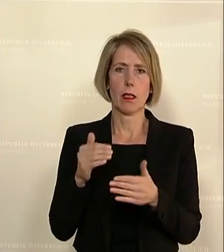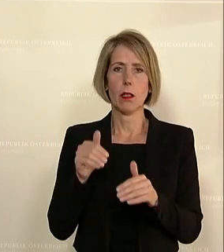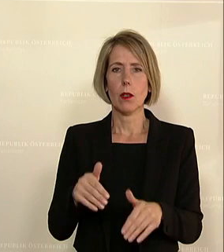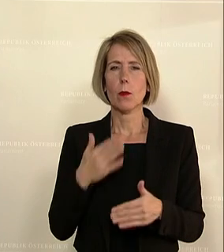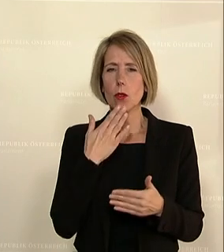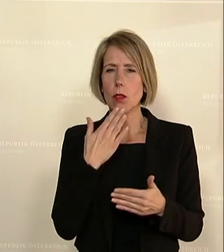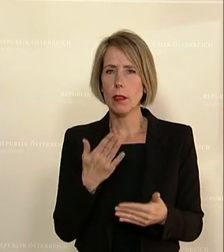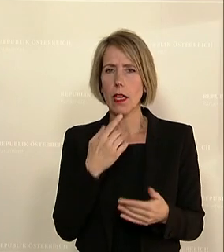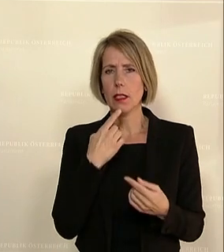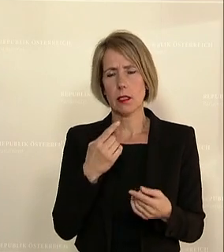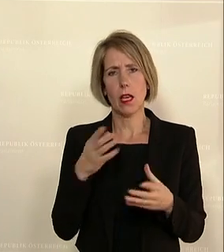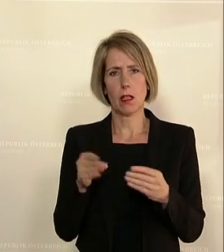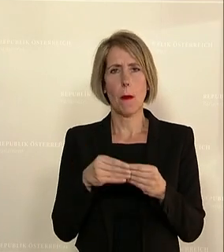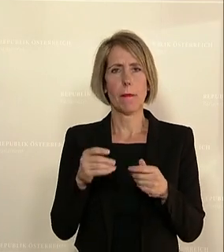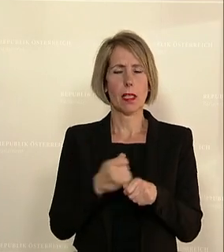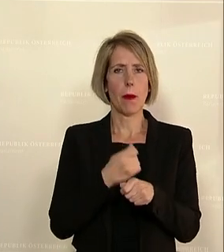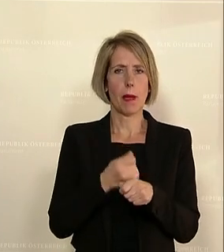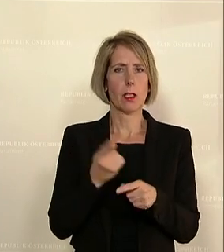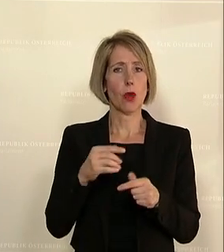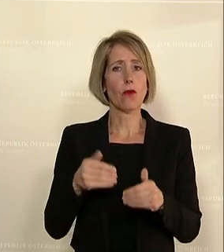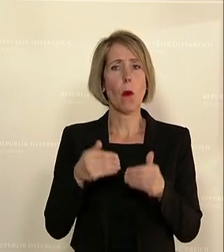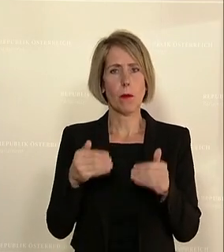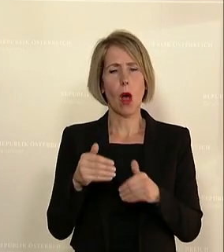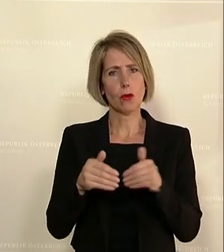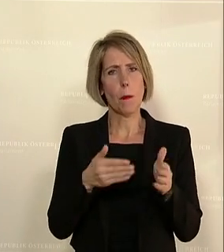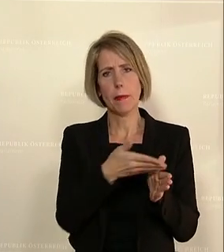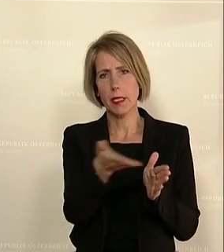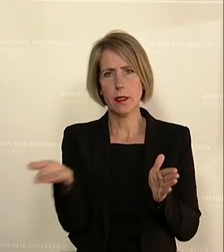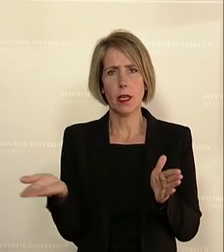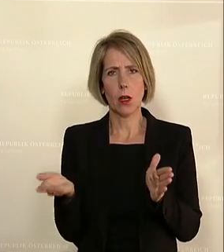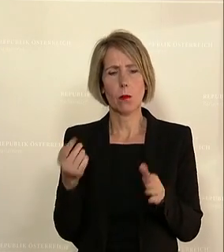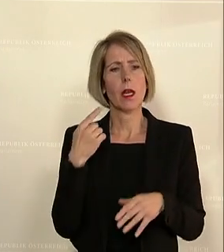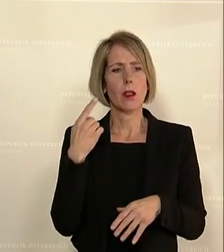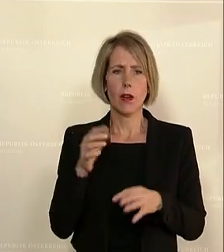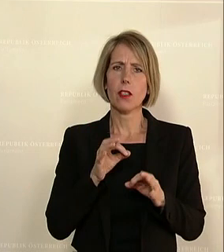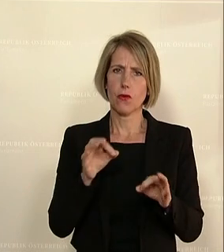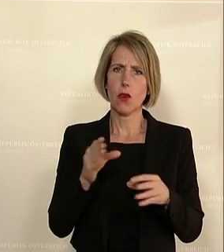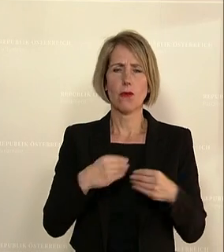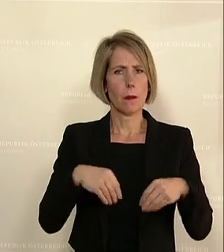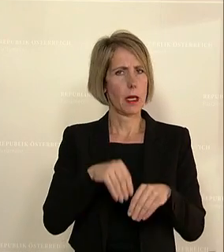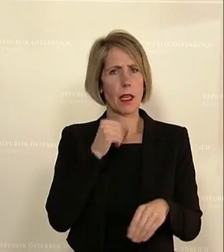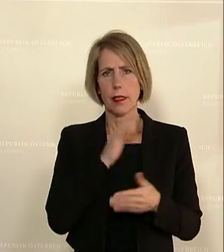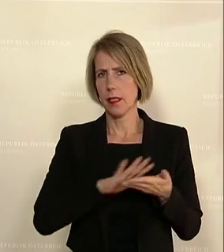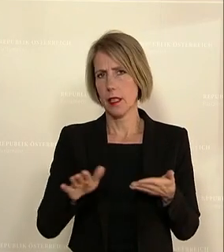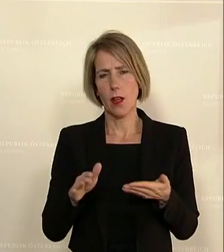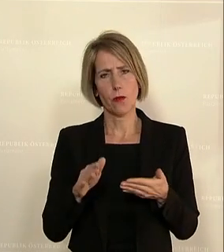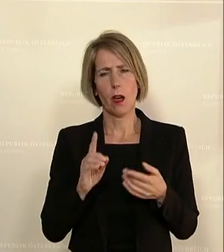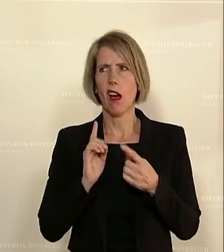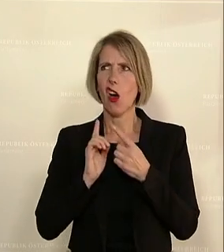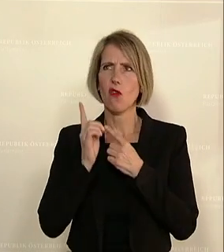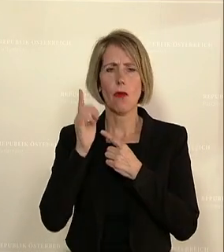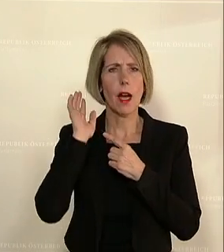Mitarbeiterinnen und Mitarbeiter des Außenministeriums. Ich weiß, das ist für die Familien nicht immer einfach, weit weg von der Heimat und umziehen